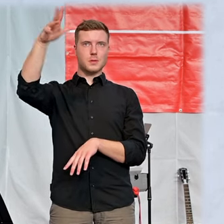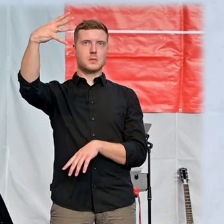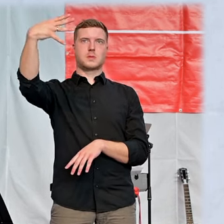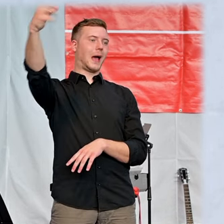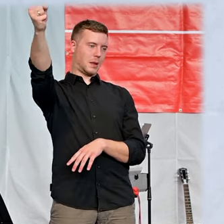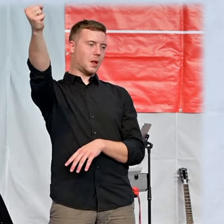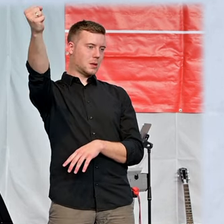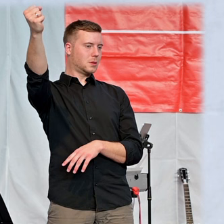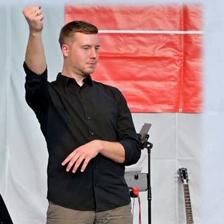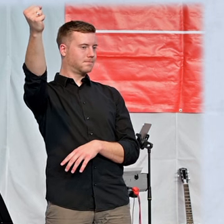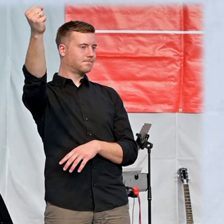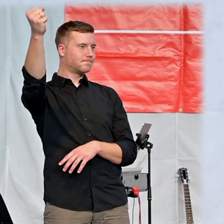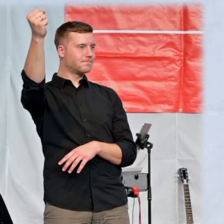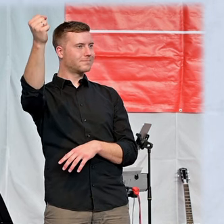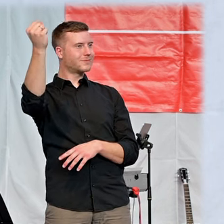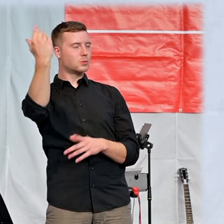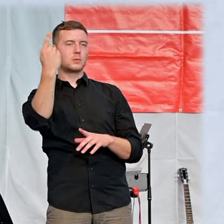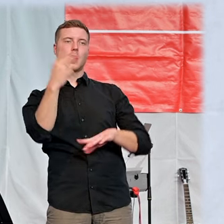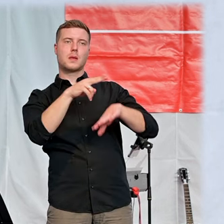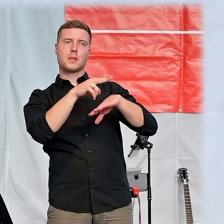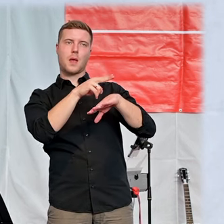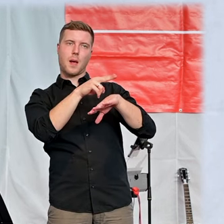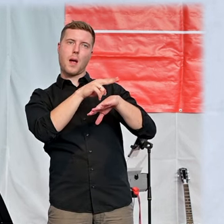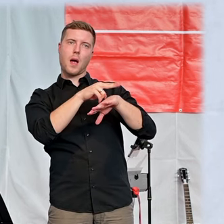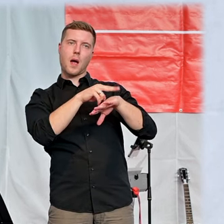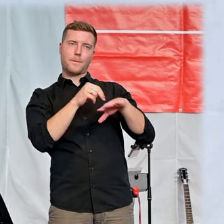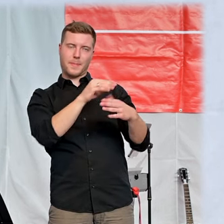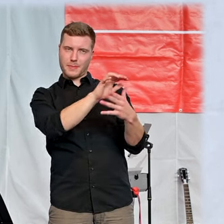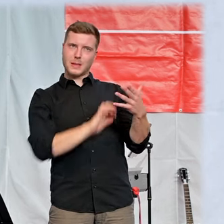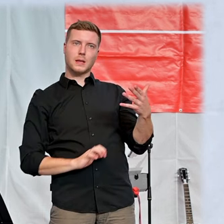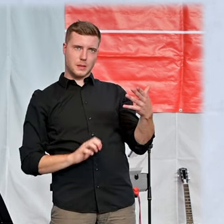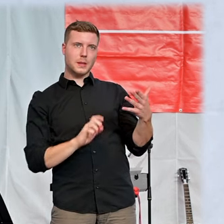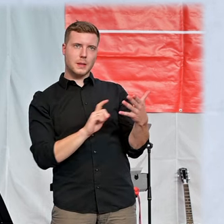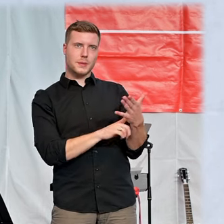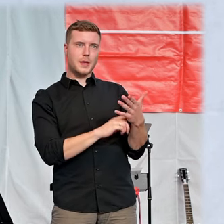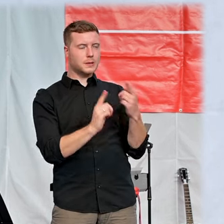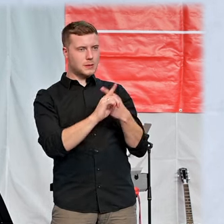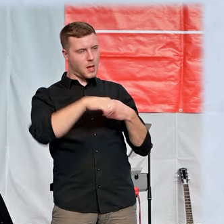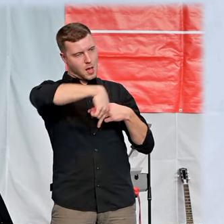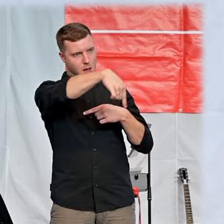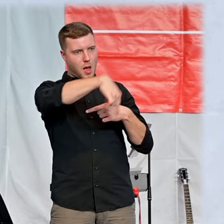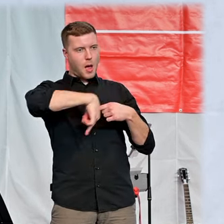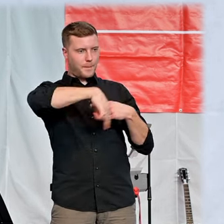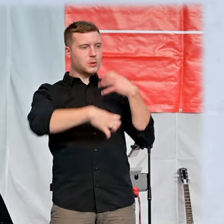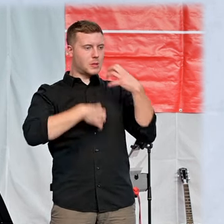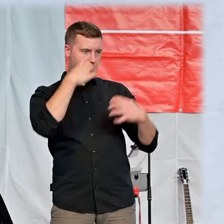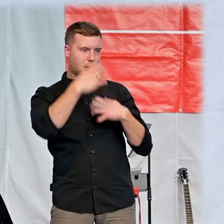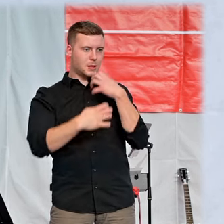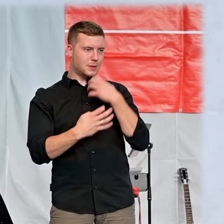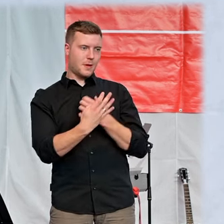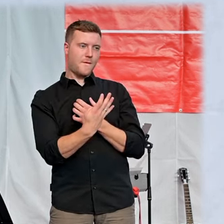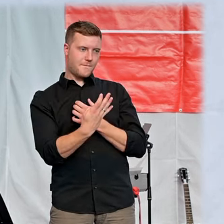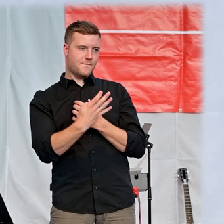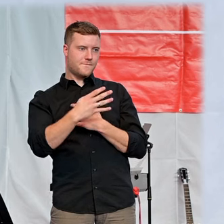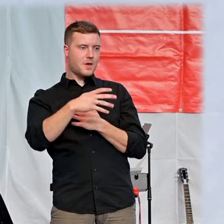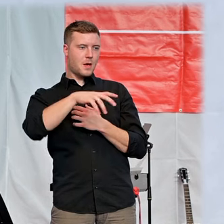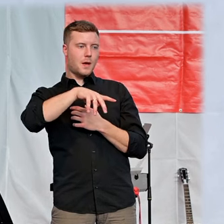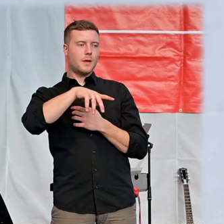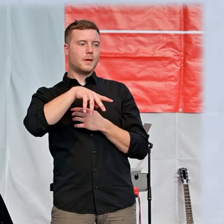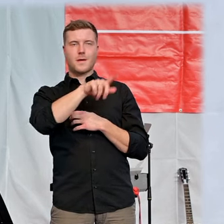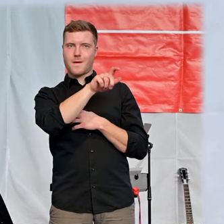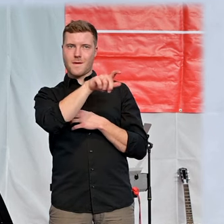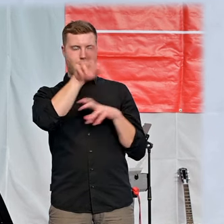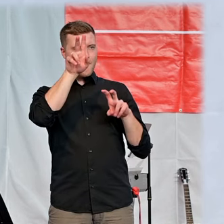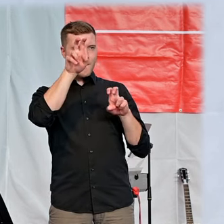So heißt es in einem Bibeltext, Apostelgeschichte 4, Vers 12, in keinem anderen ist das Heil, es